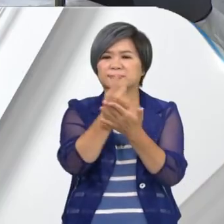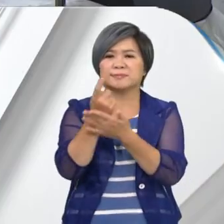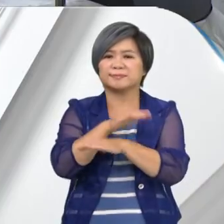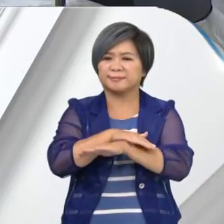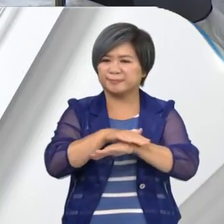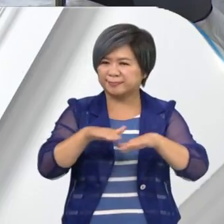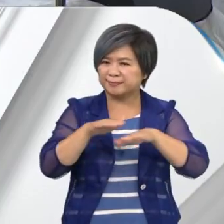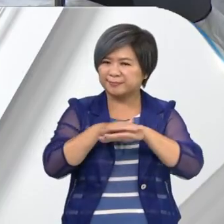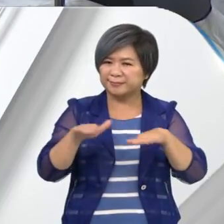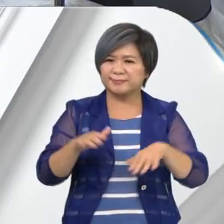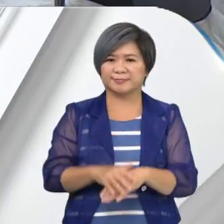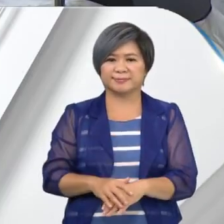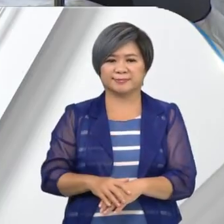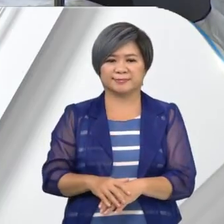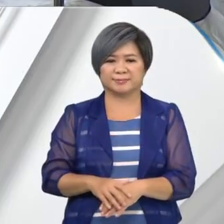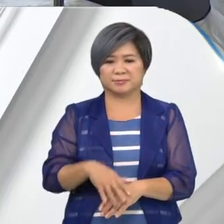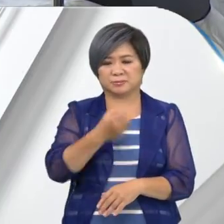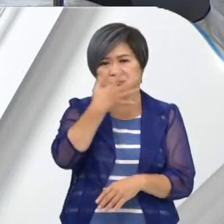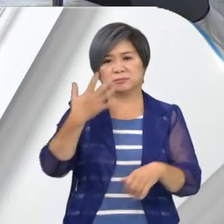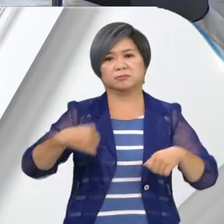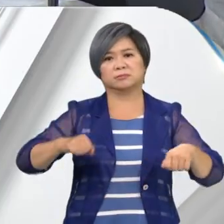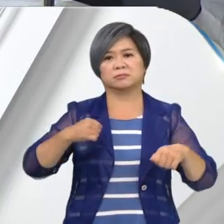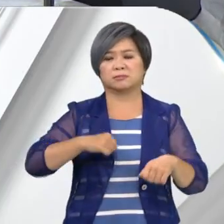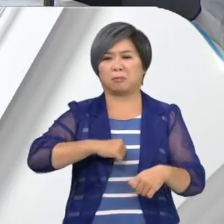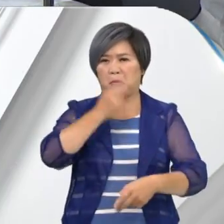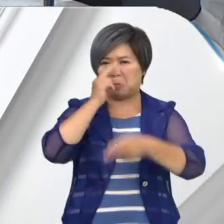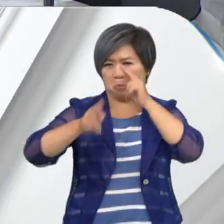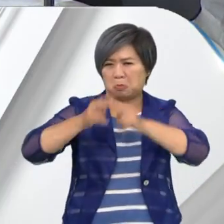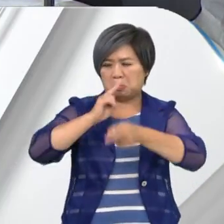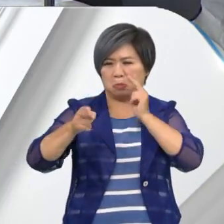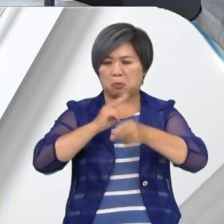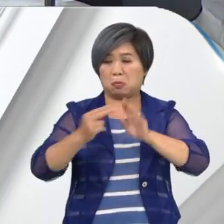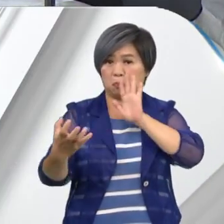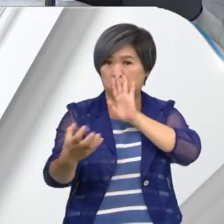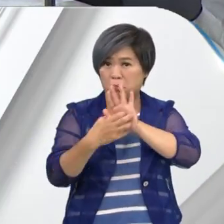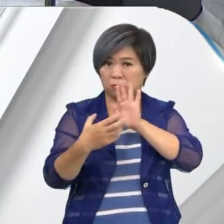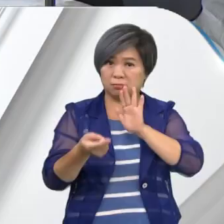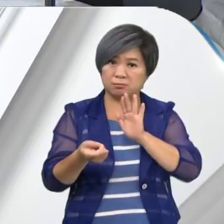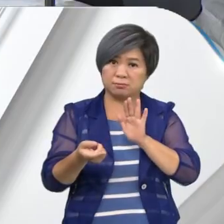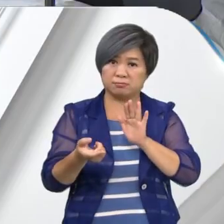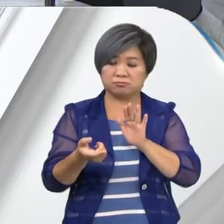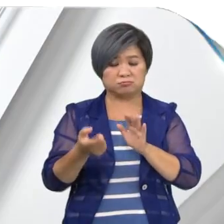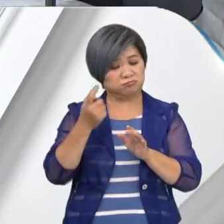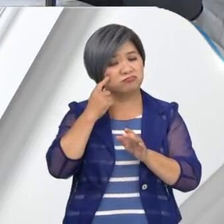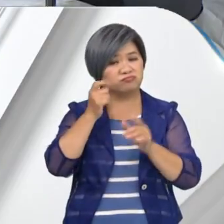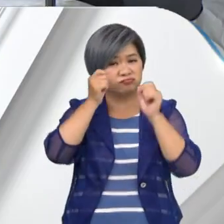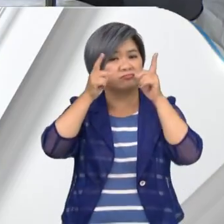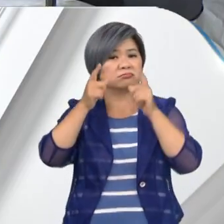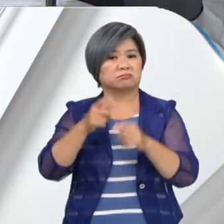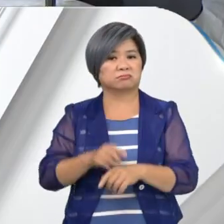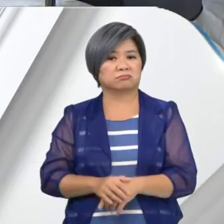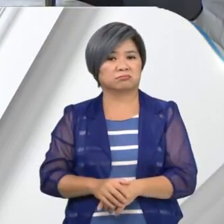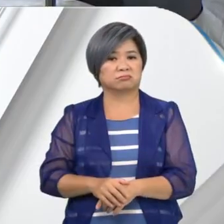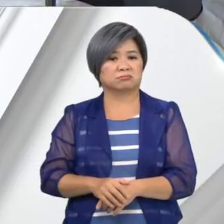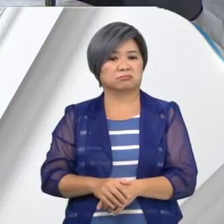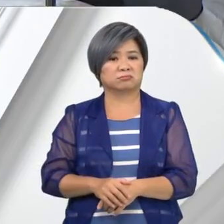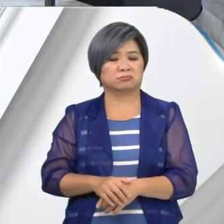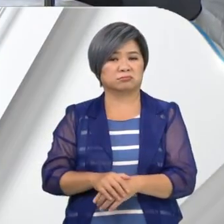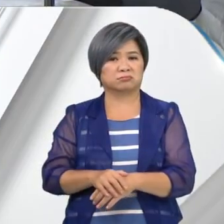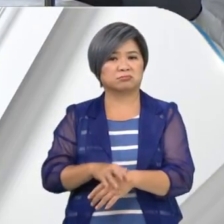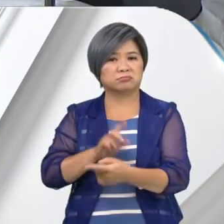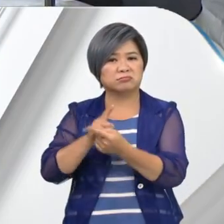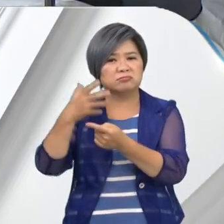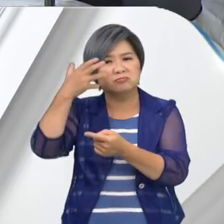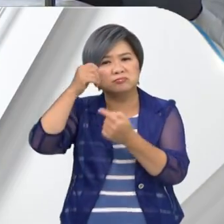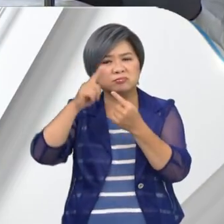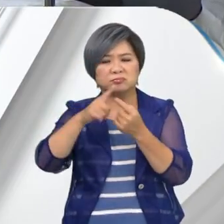安安。 因为现在年轻人骑车都没有在看路啊，贴这个很有效果，这个对别人对老人家也好，对一